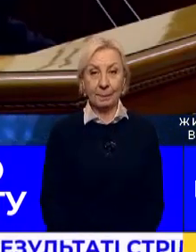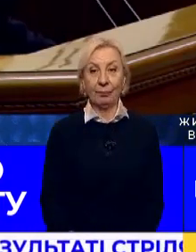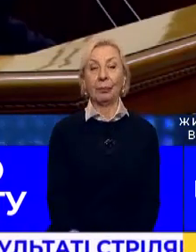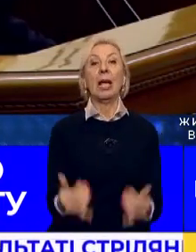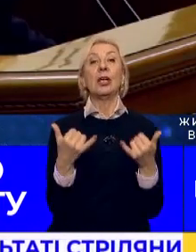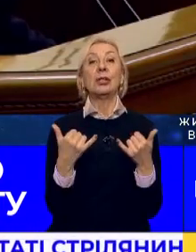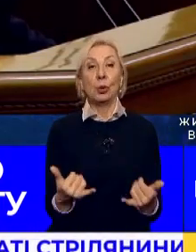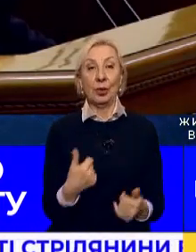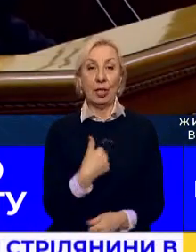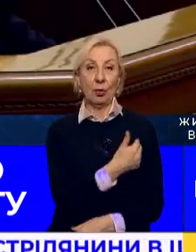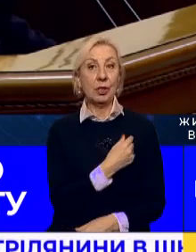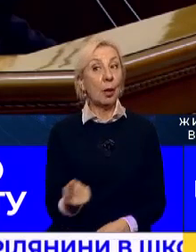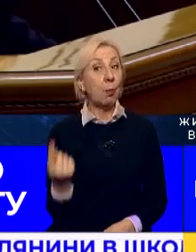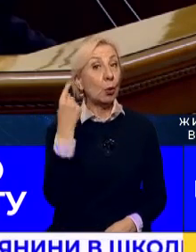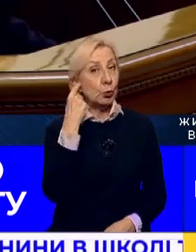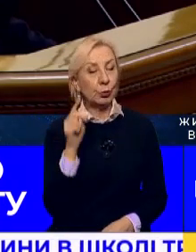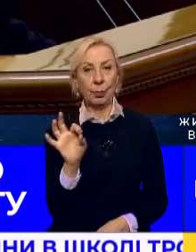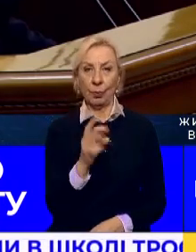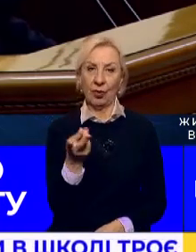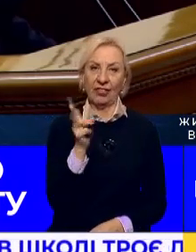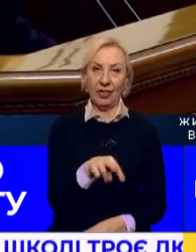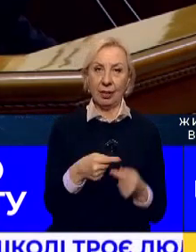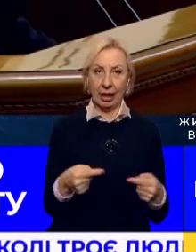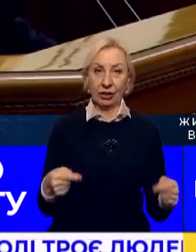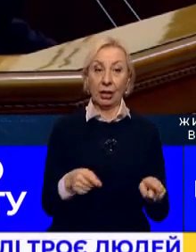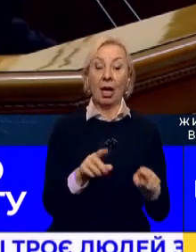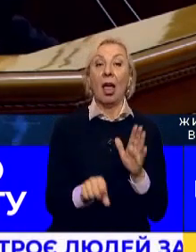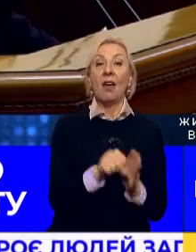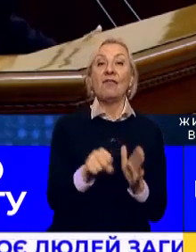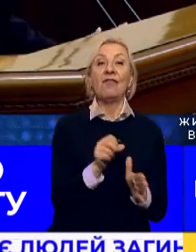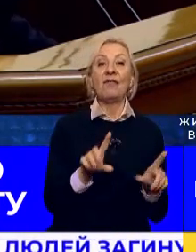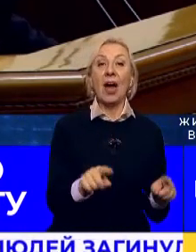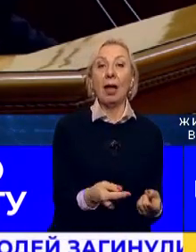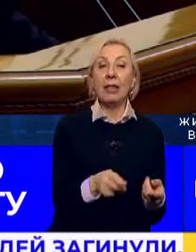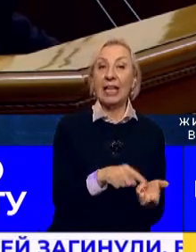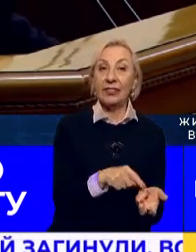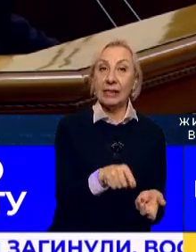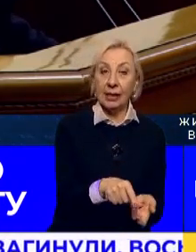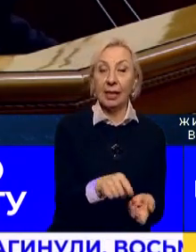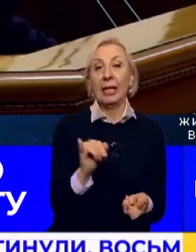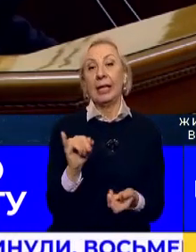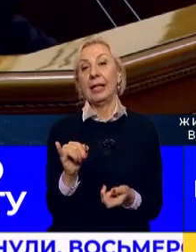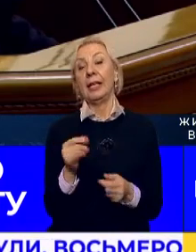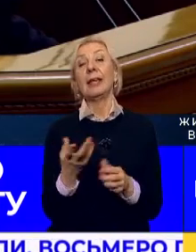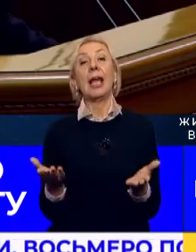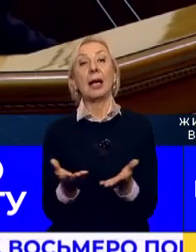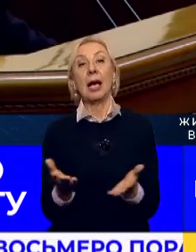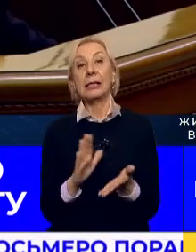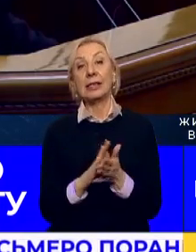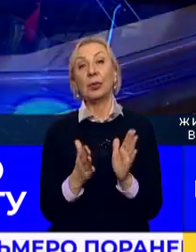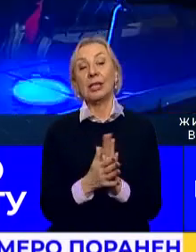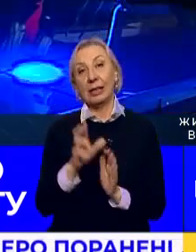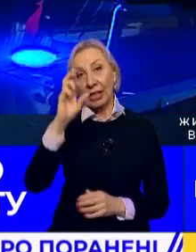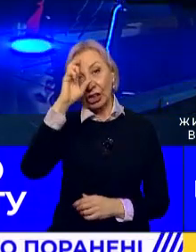хотіла почути про дві речі. Що відбувається зі справою вагнерівців та яка ж, врешті-решт, ситуація по